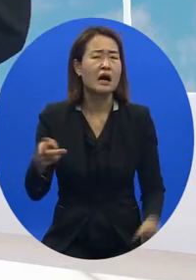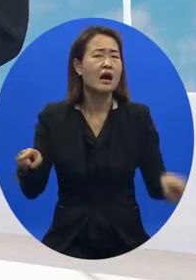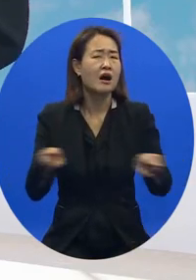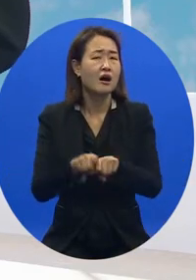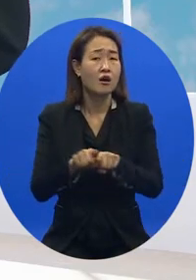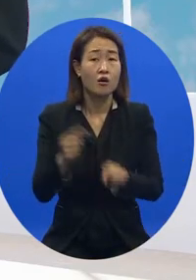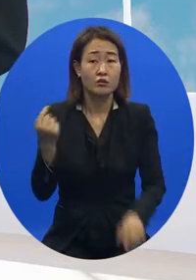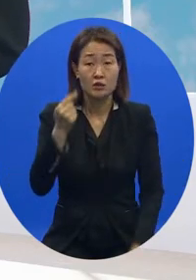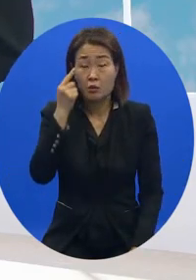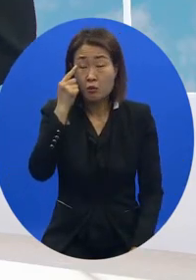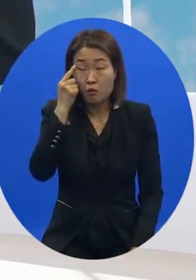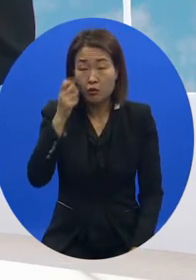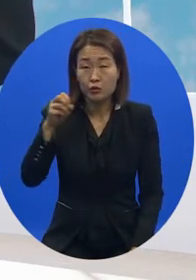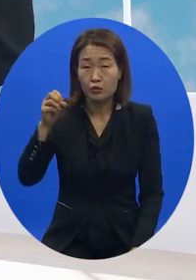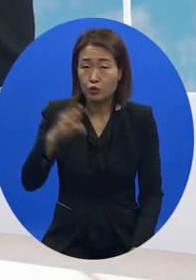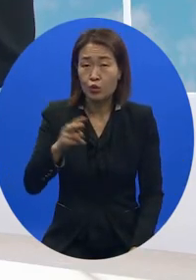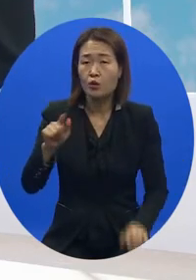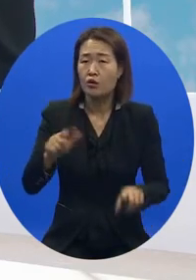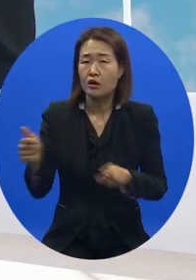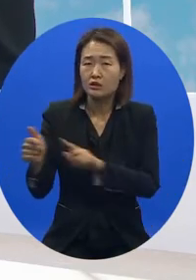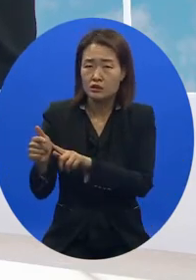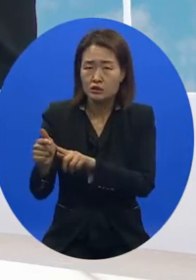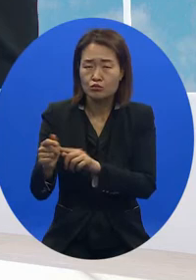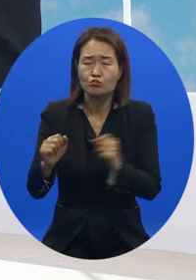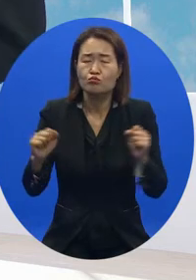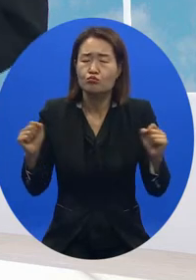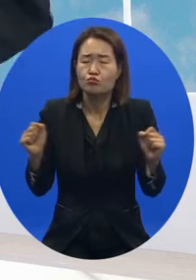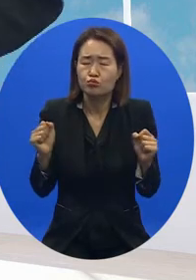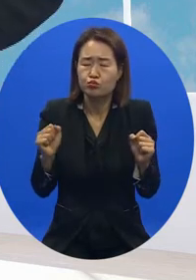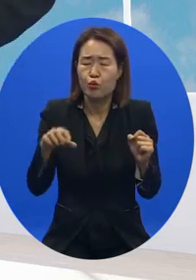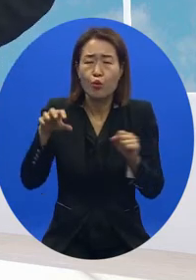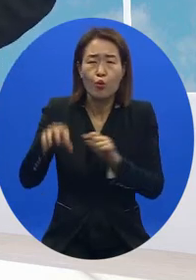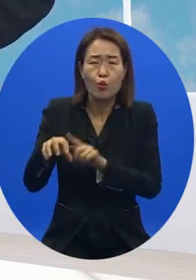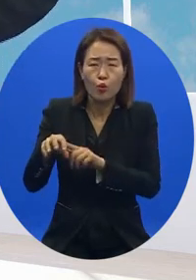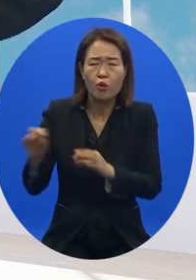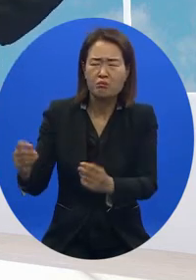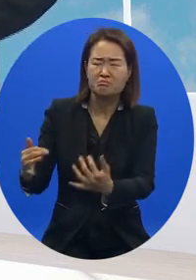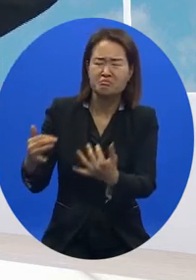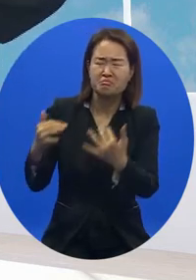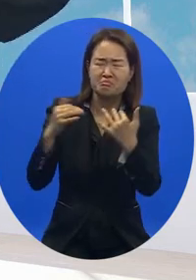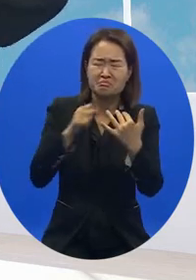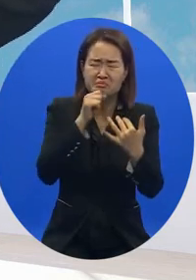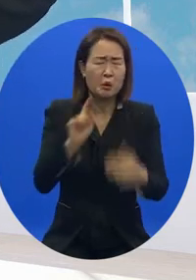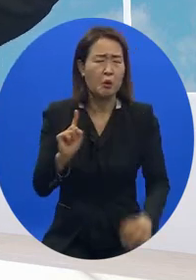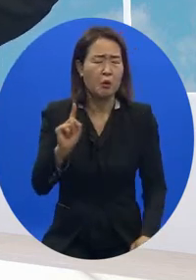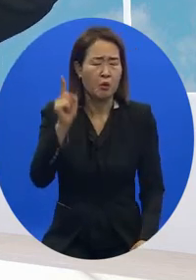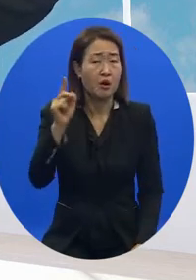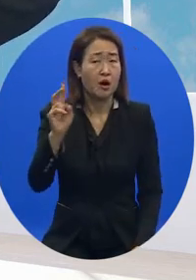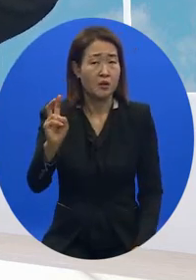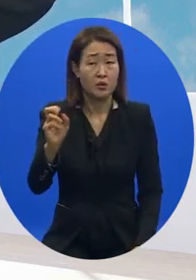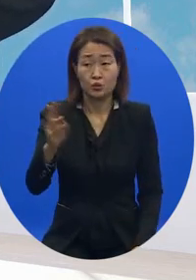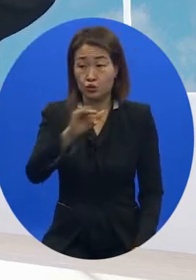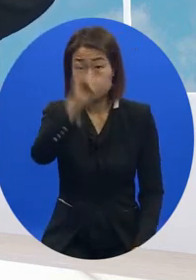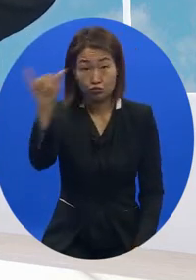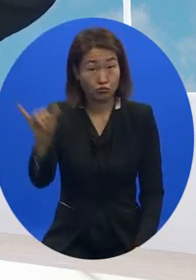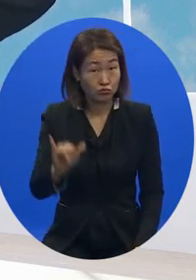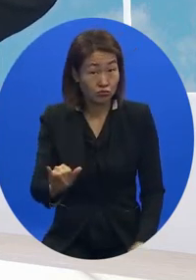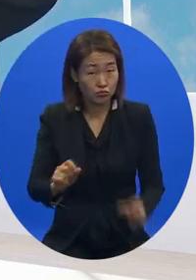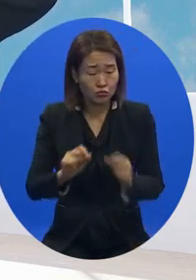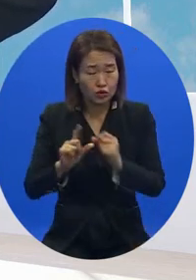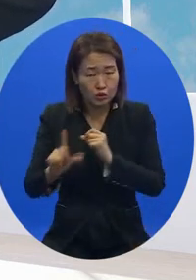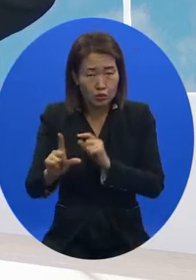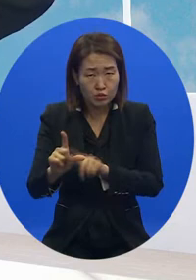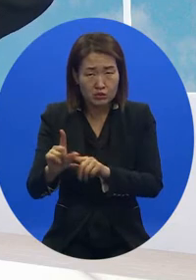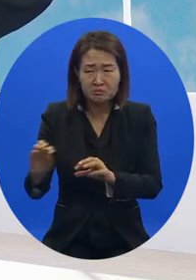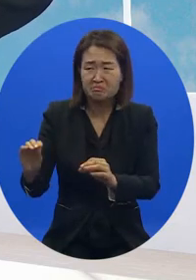어제 몽골 동부와 중국 북동부에서 황사가 발원해 평소보다 농도가 다소 높아질 가능성이 있습니다. 또 전국 대부분